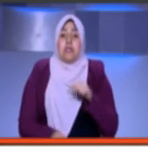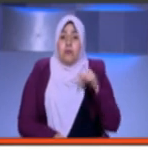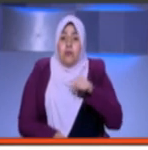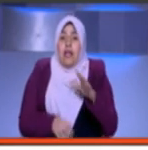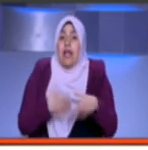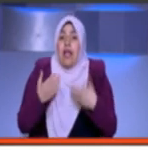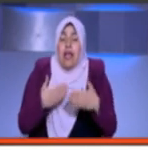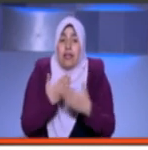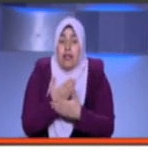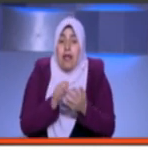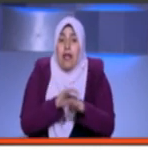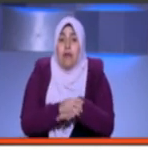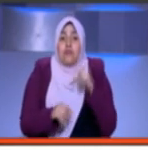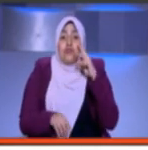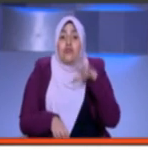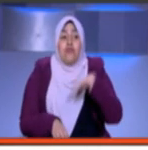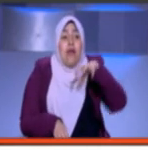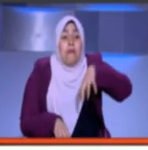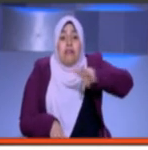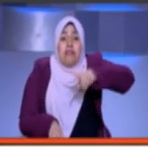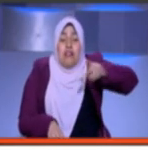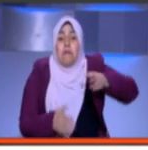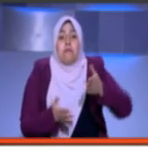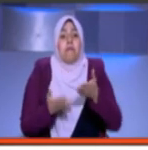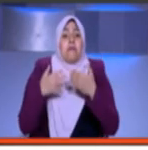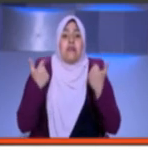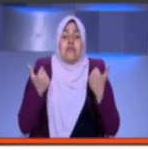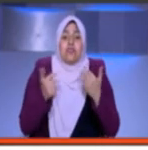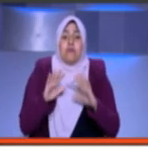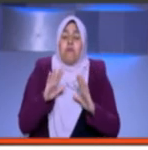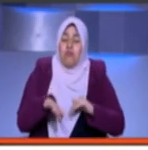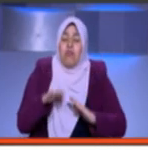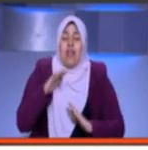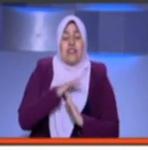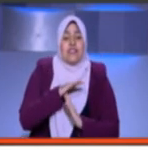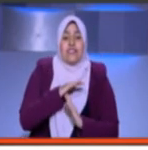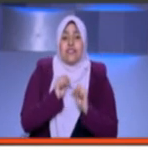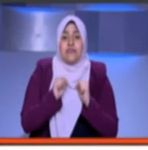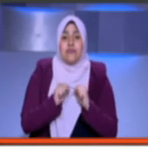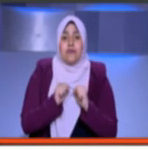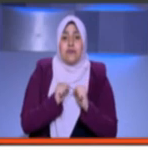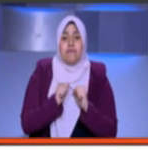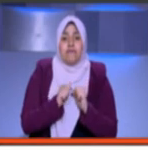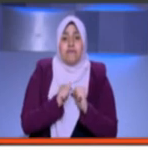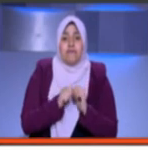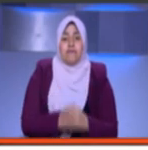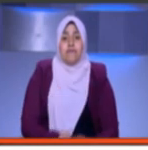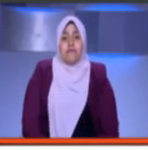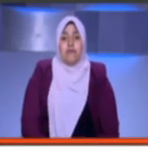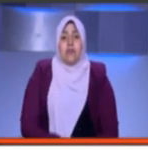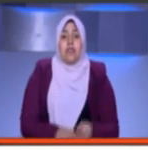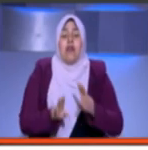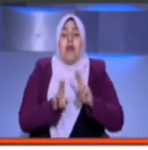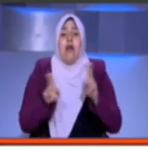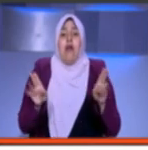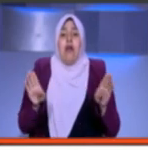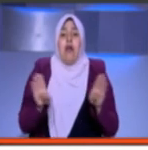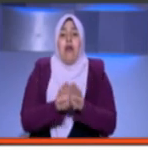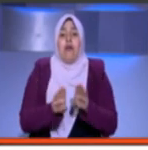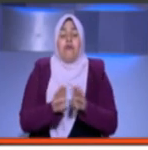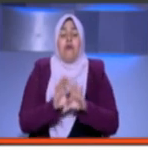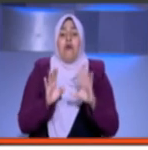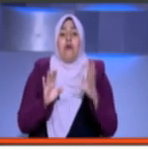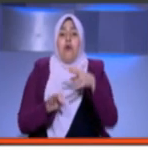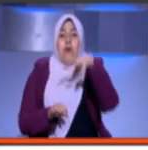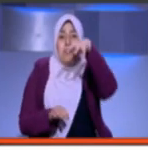اتساع لأماكن أخرى لاستقبال أي مرضى. وللأسف أيضا أن إسبانيا أغلقت كل مدينة على